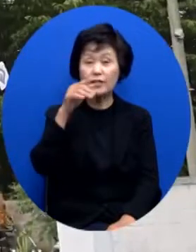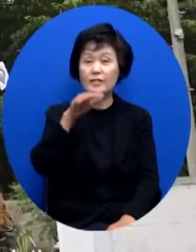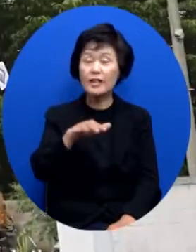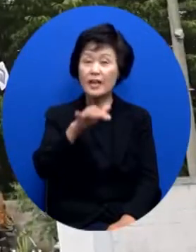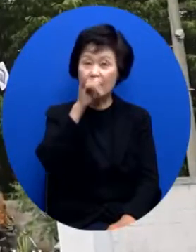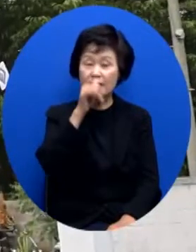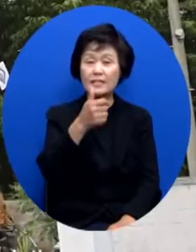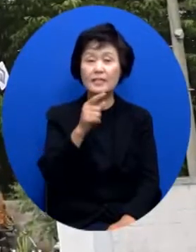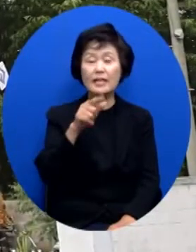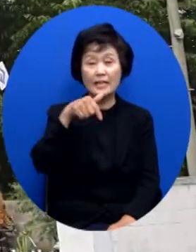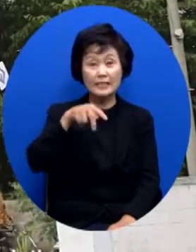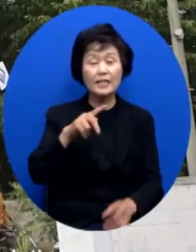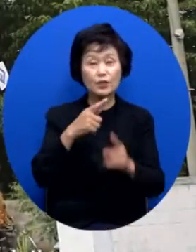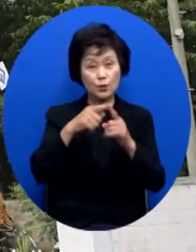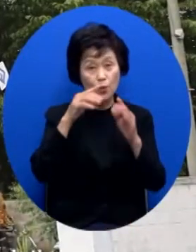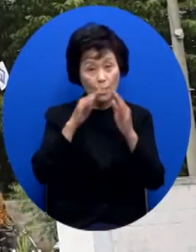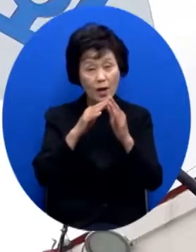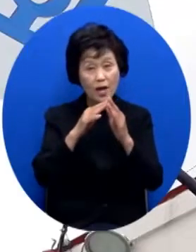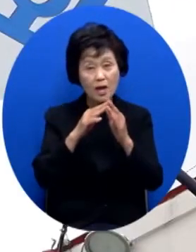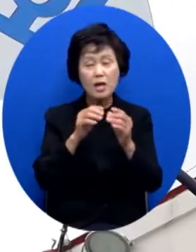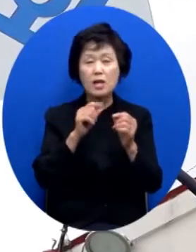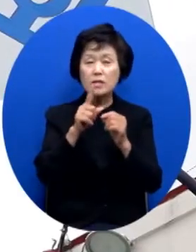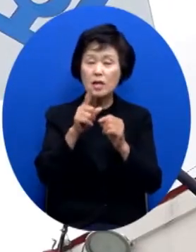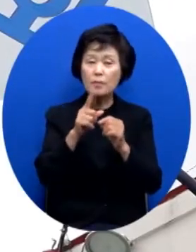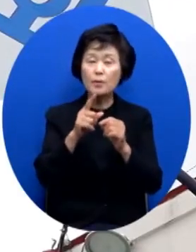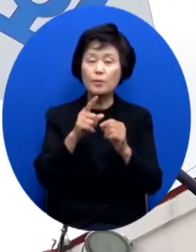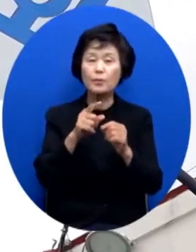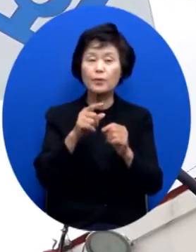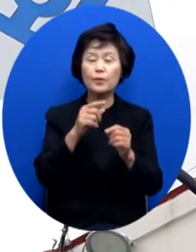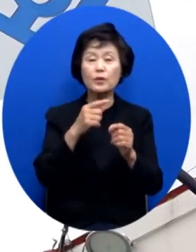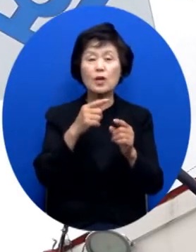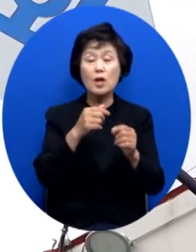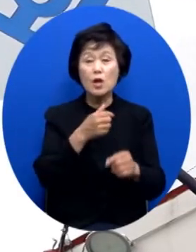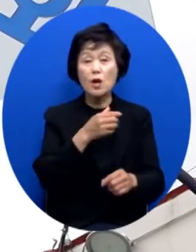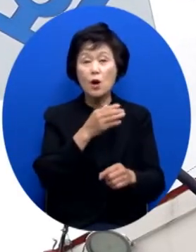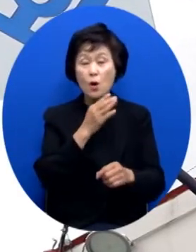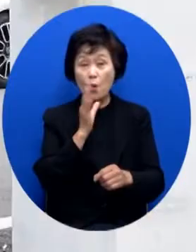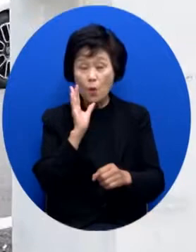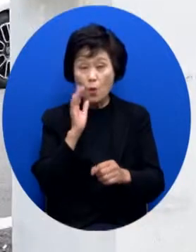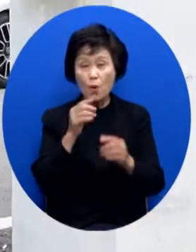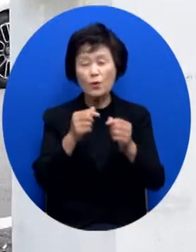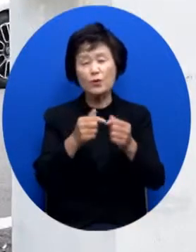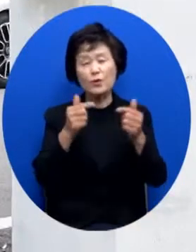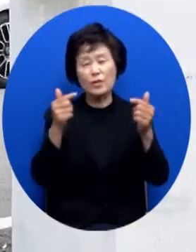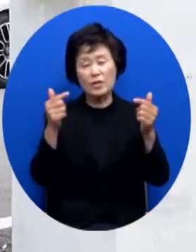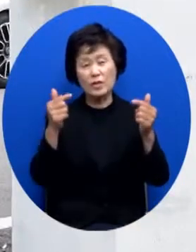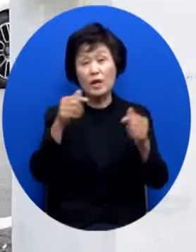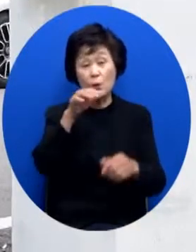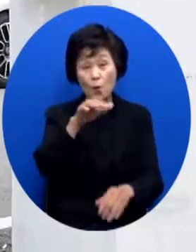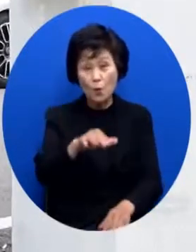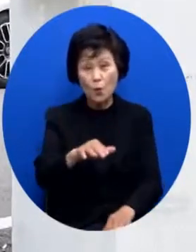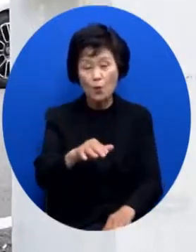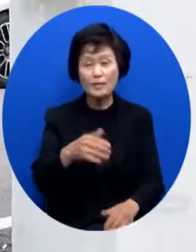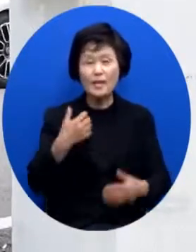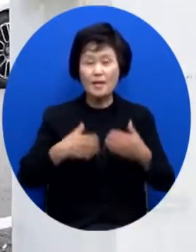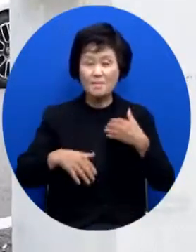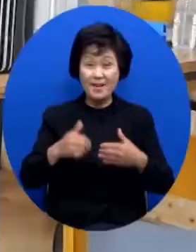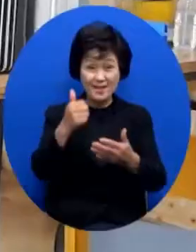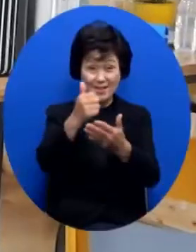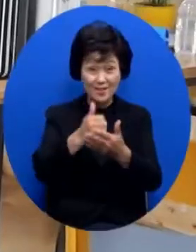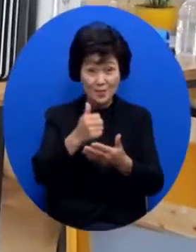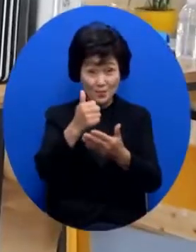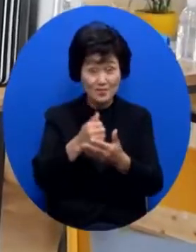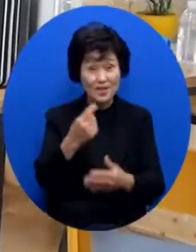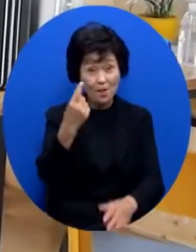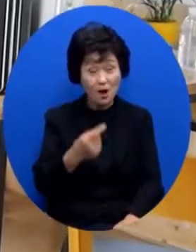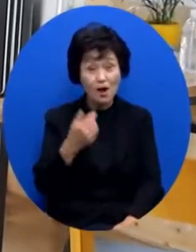학산 교회 대다수가 노령 층 의 농촌 교회의 상 가운 손님들이 찾아왔습니다 이들은